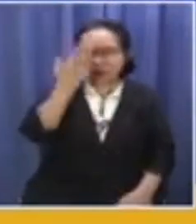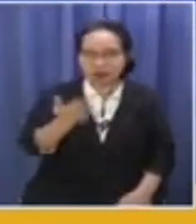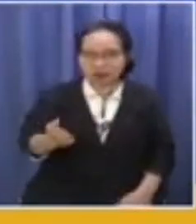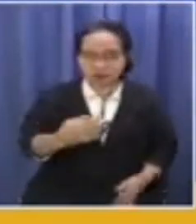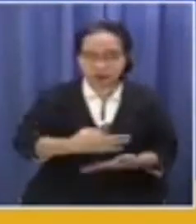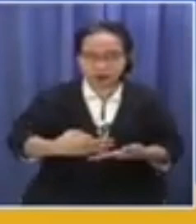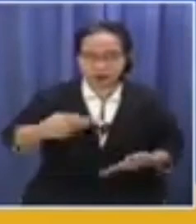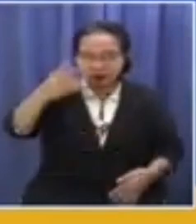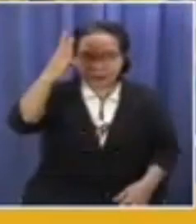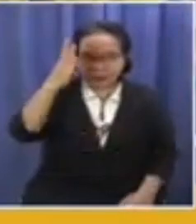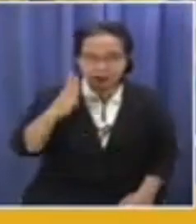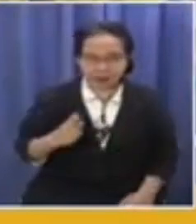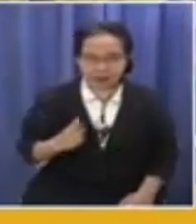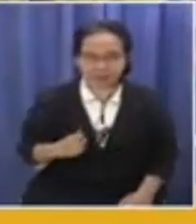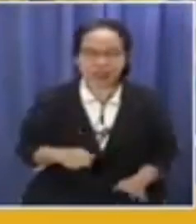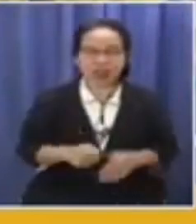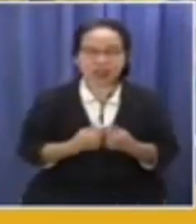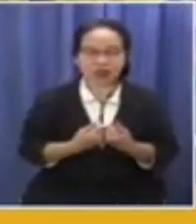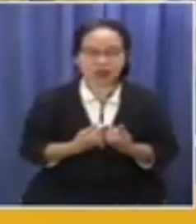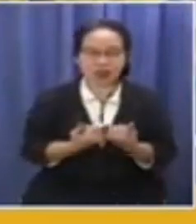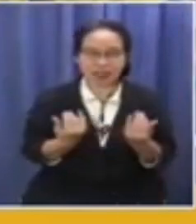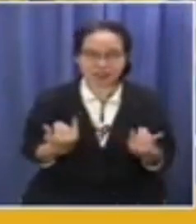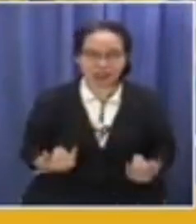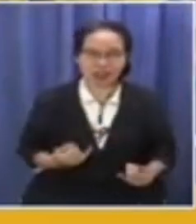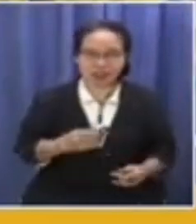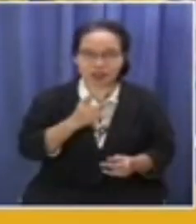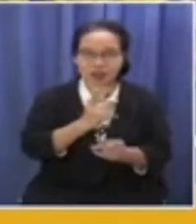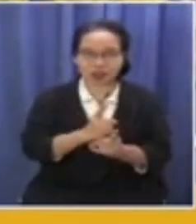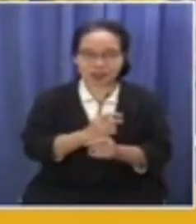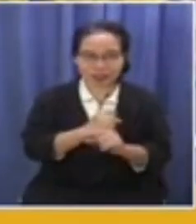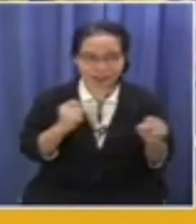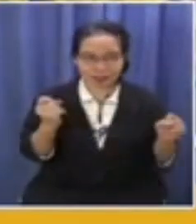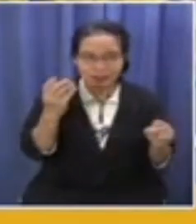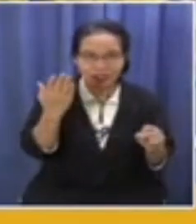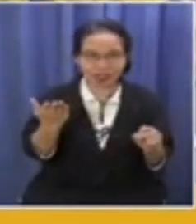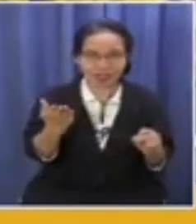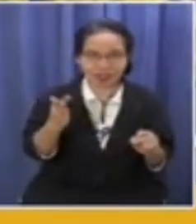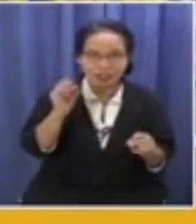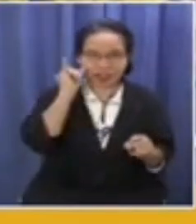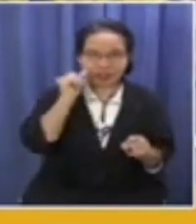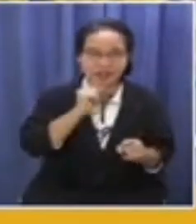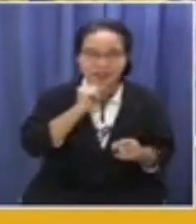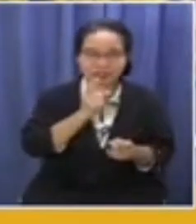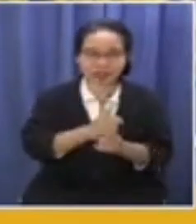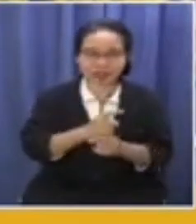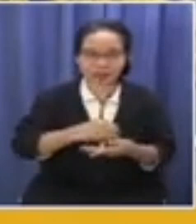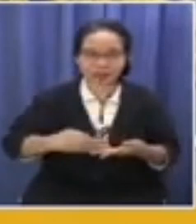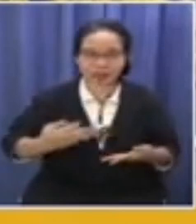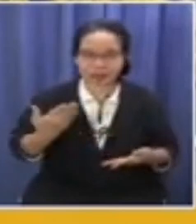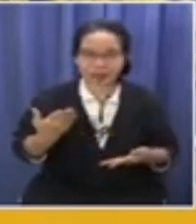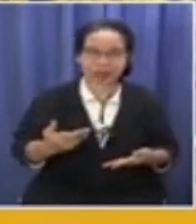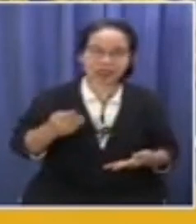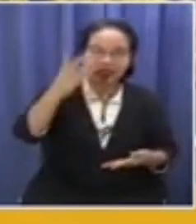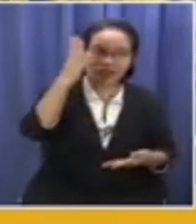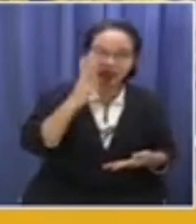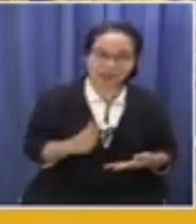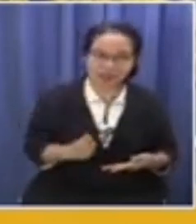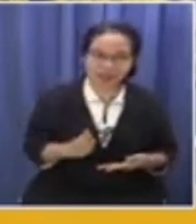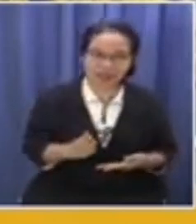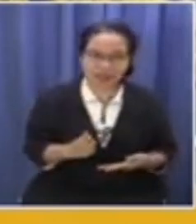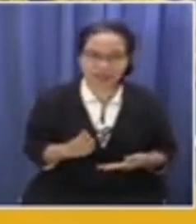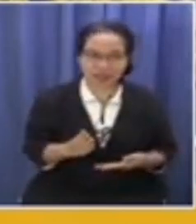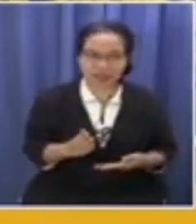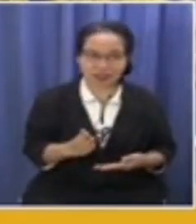pinatawad ka ng Diyos papaano ka ngayon makakatiyak na maliligtas ka kung hindi ka nakakatiyak na pinatawad ka ng